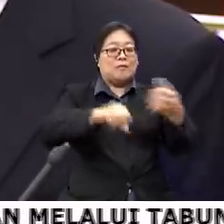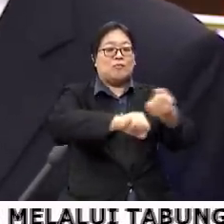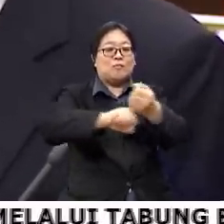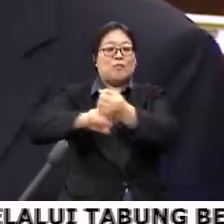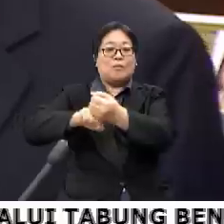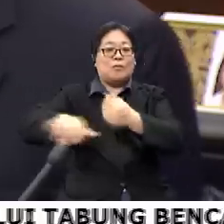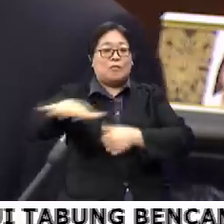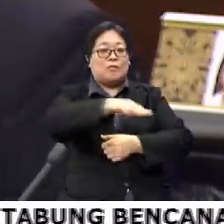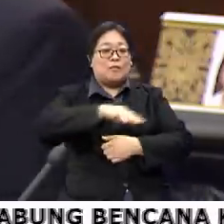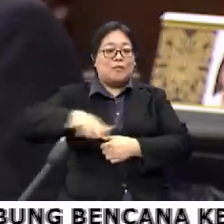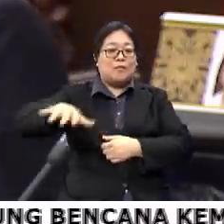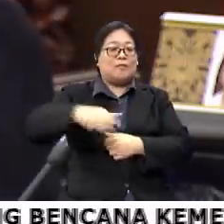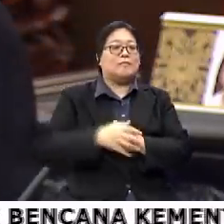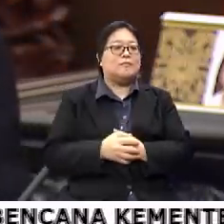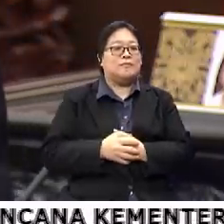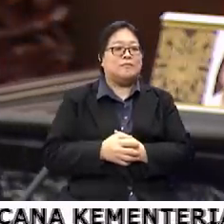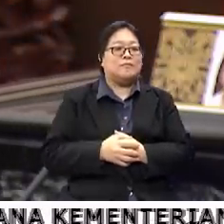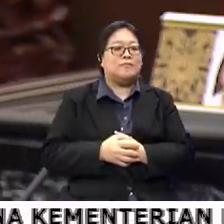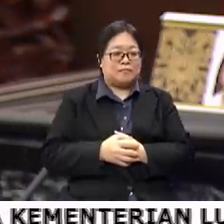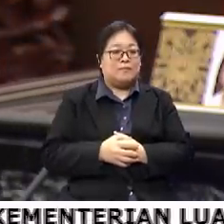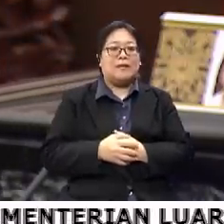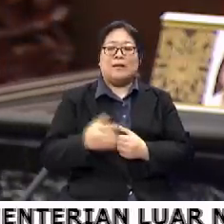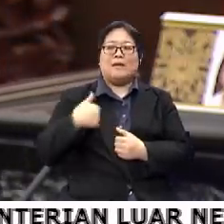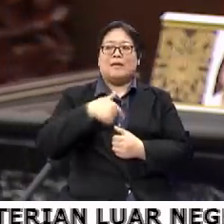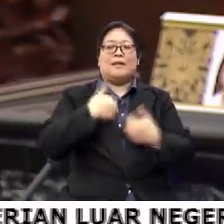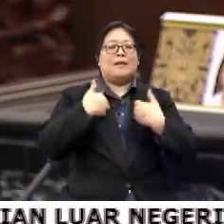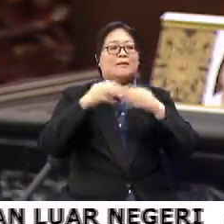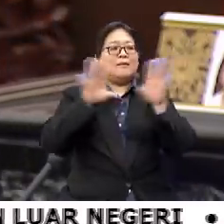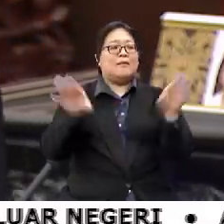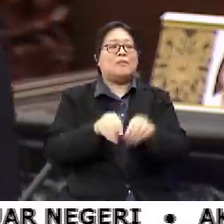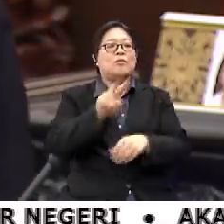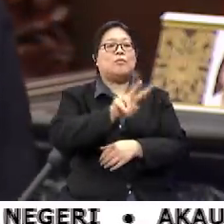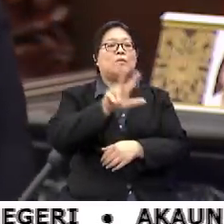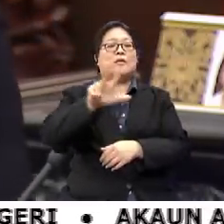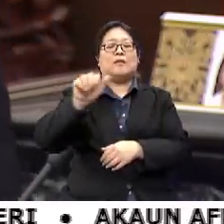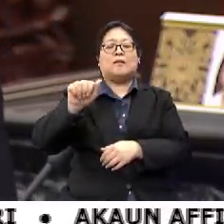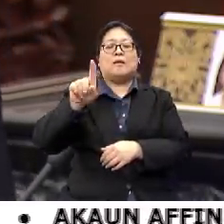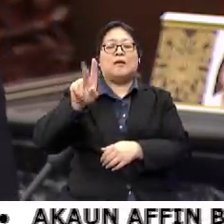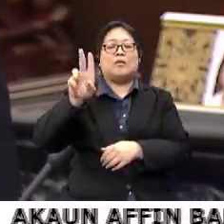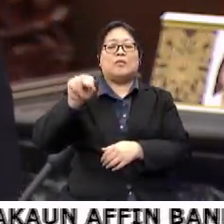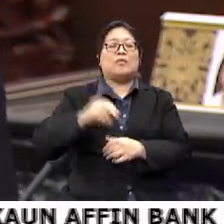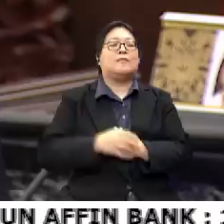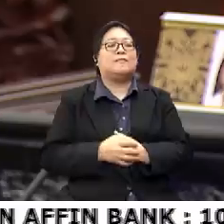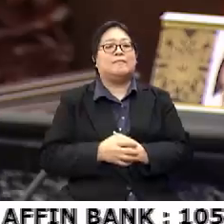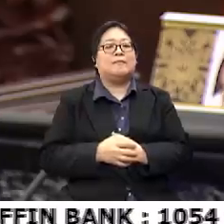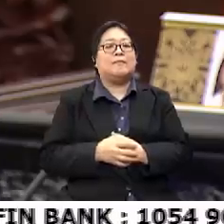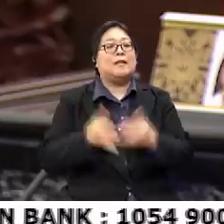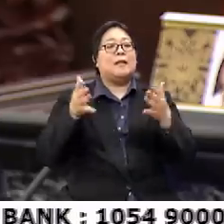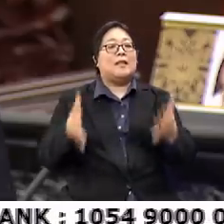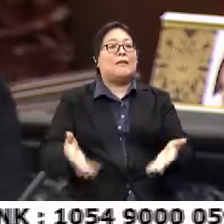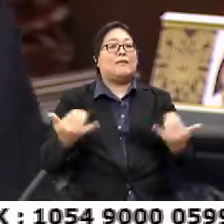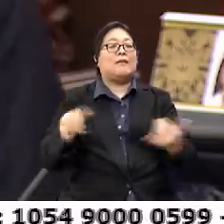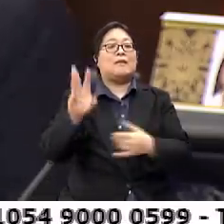of the Assembly. Kita mempunyai 23 adun. Lani tinggal 16